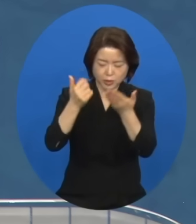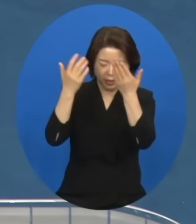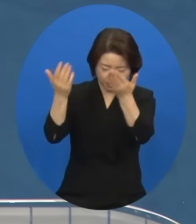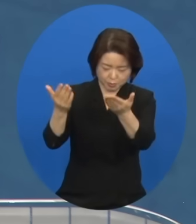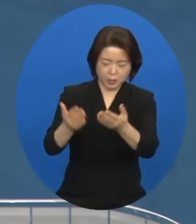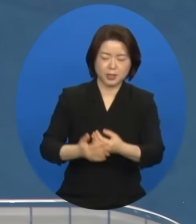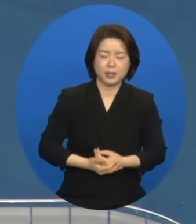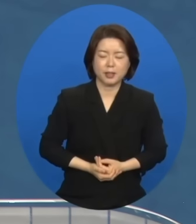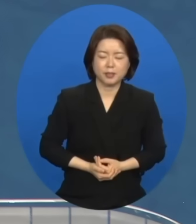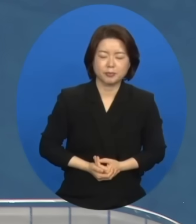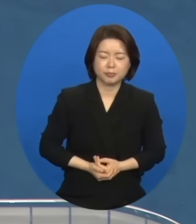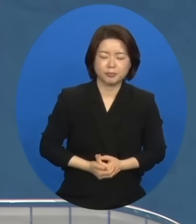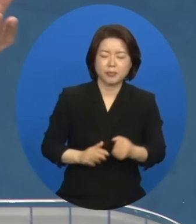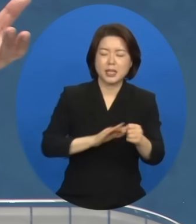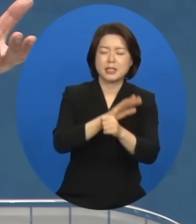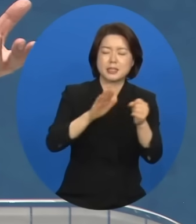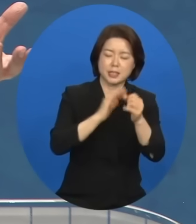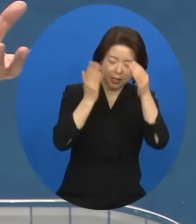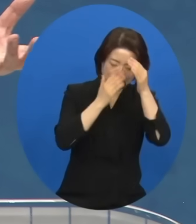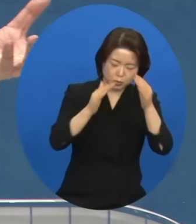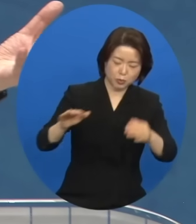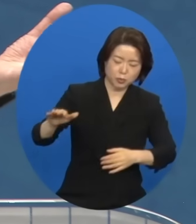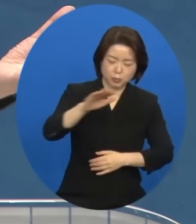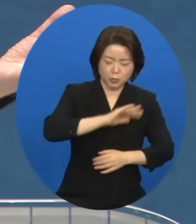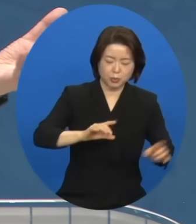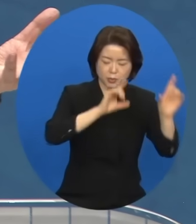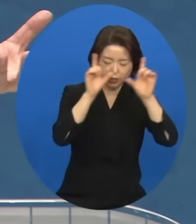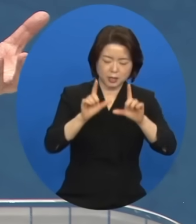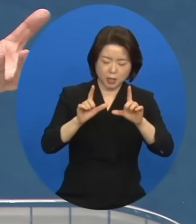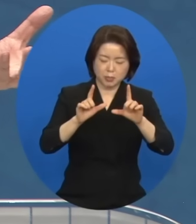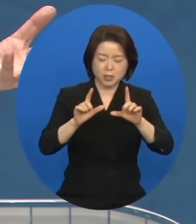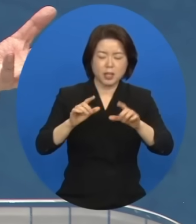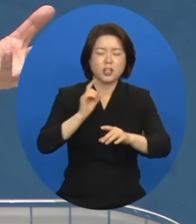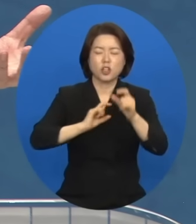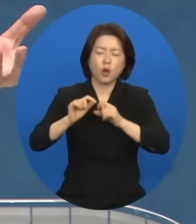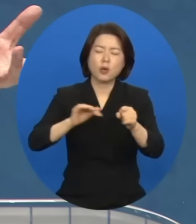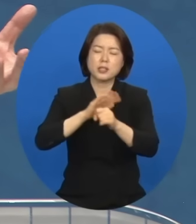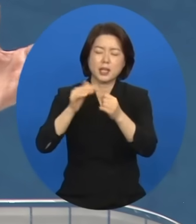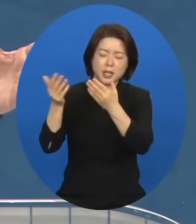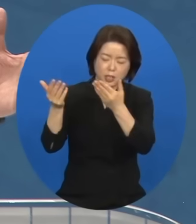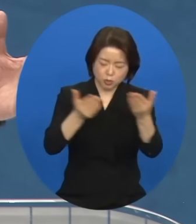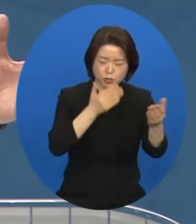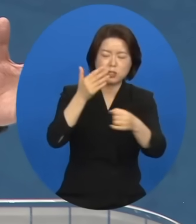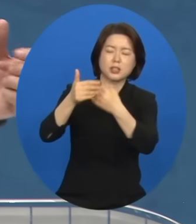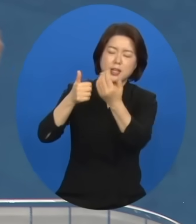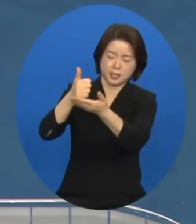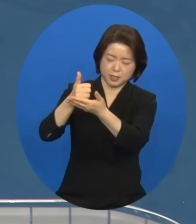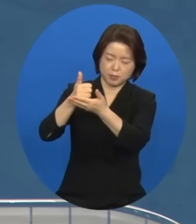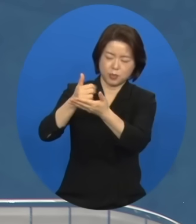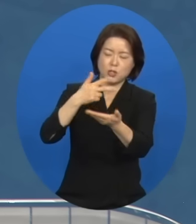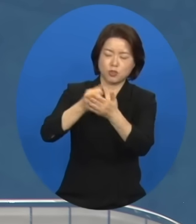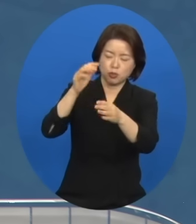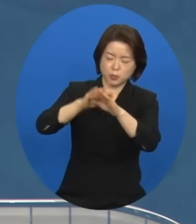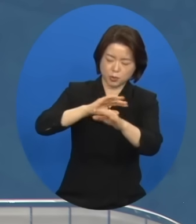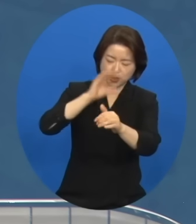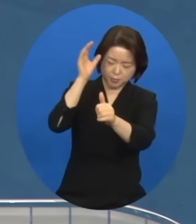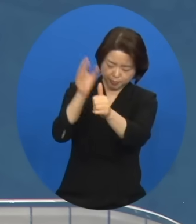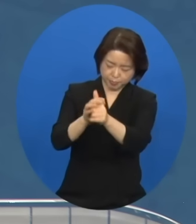드립니다. 사랑하는 성도들의 삶을 누구보다 사랑하시는 하나님, 주님의 손에 책임져